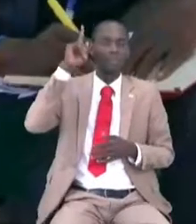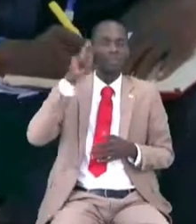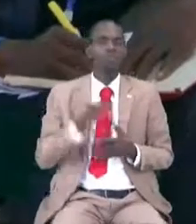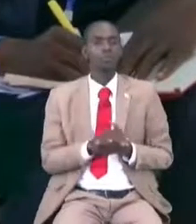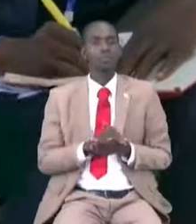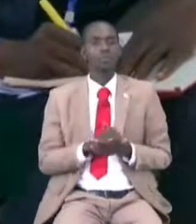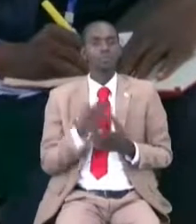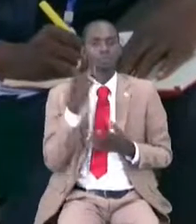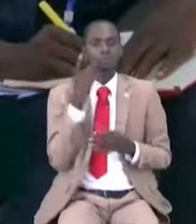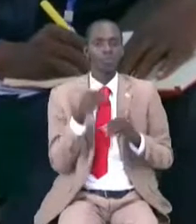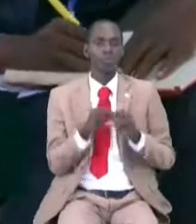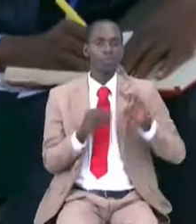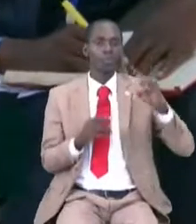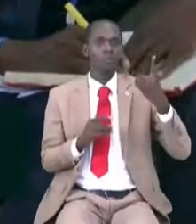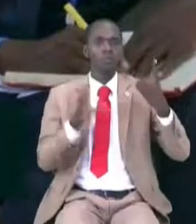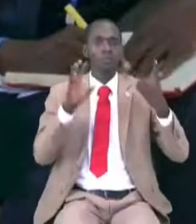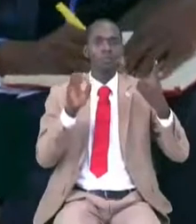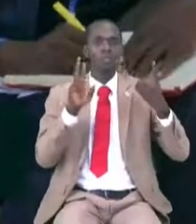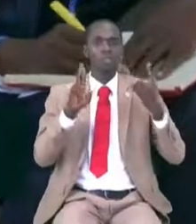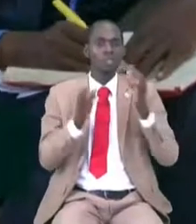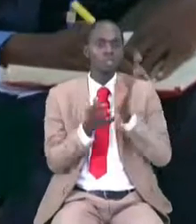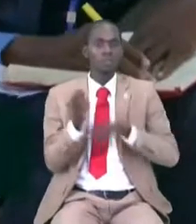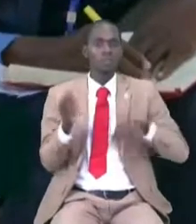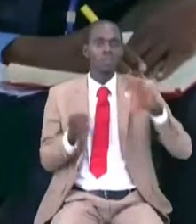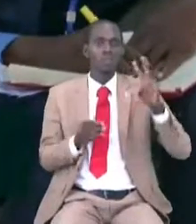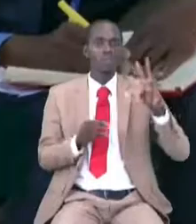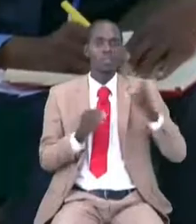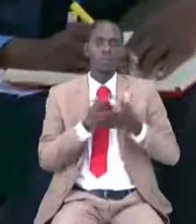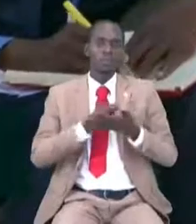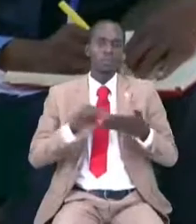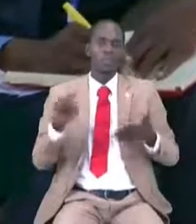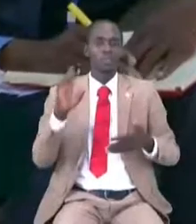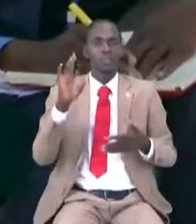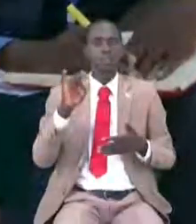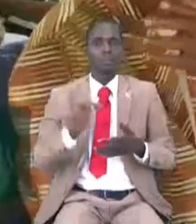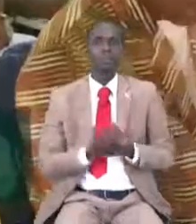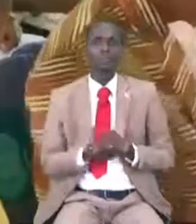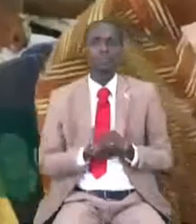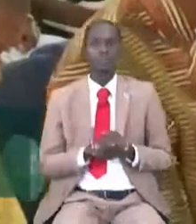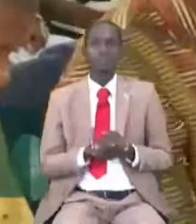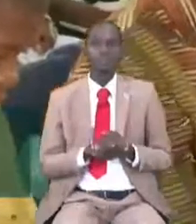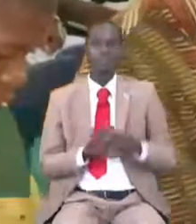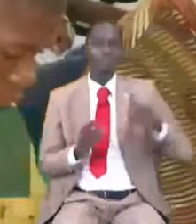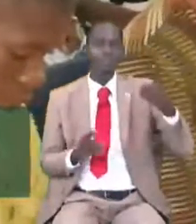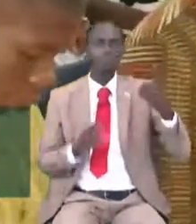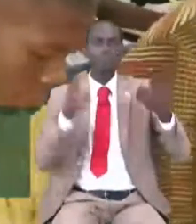le verset 19. 1 Corinthiens 6, voyez le verset